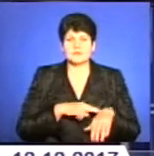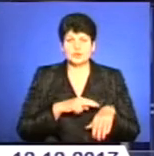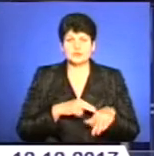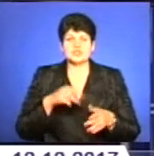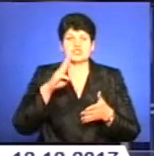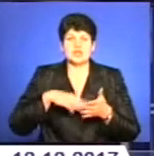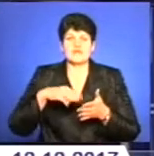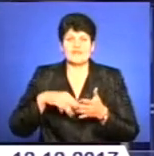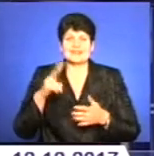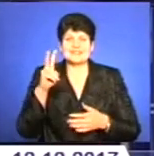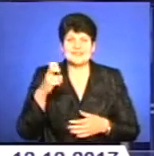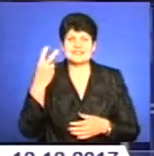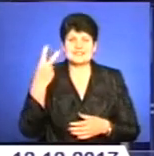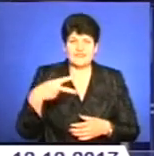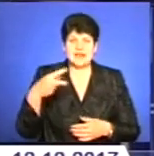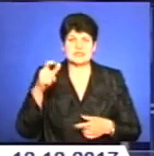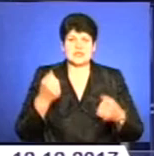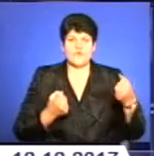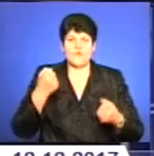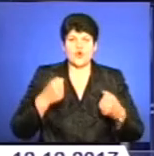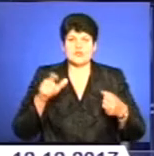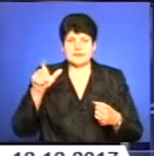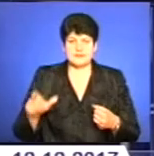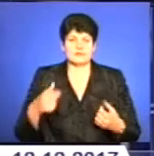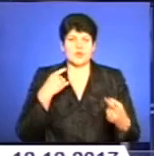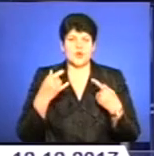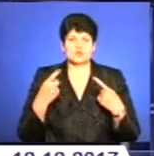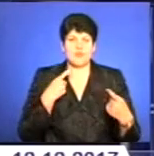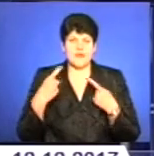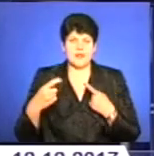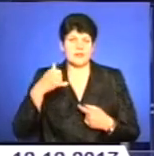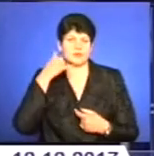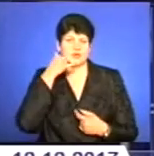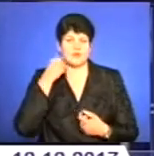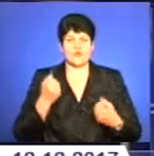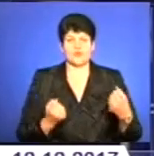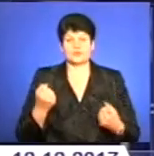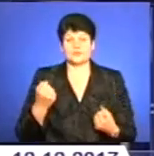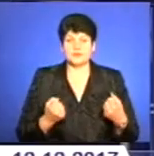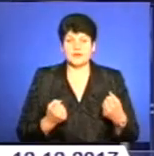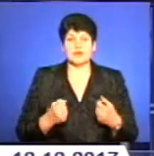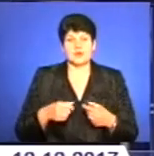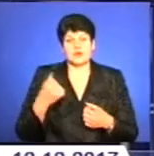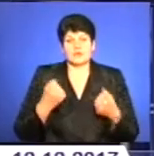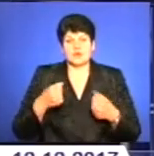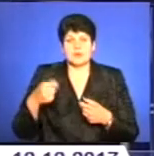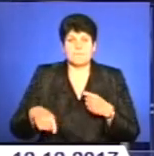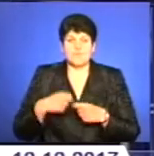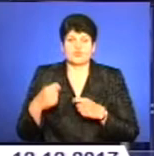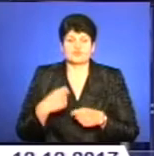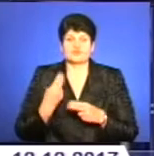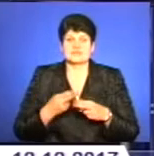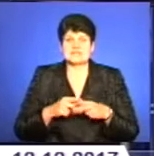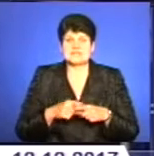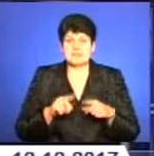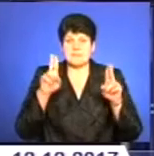оштрафували 220 водіїв, які розмовляли по телефону за кермом. Шофери порушують цю вимогу правил дорожнього руху, незважаючи